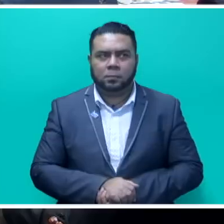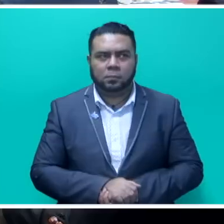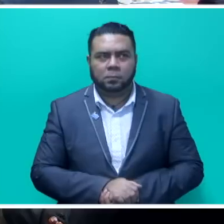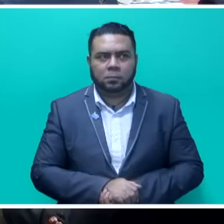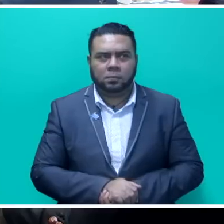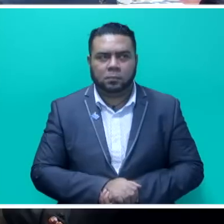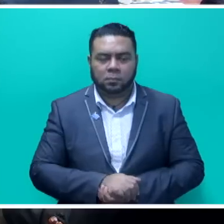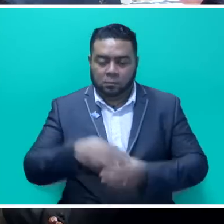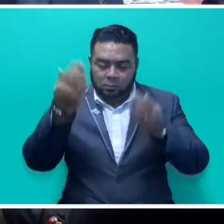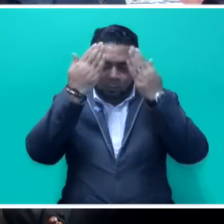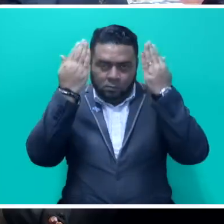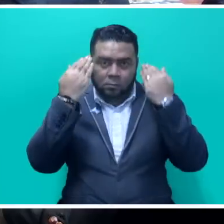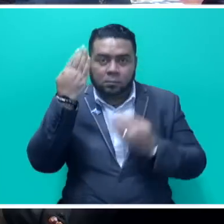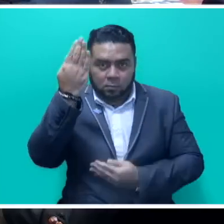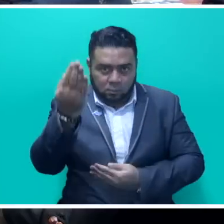माननीय स्पीकर महोदय,